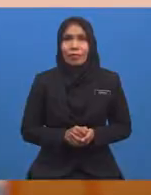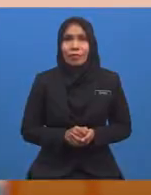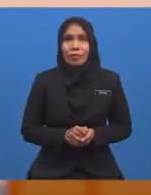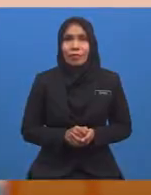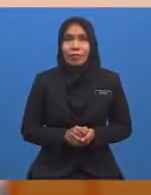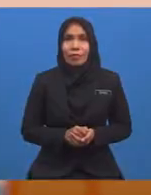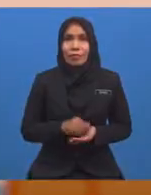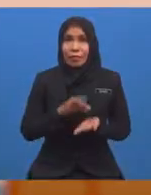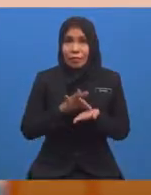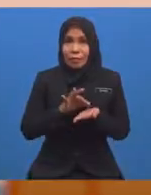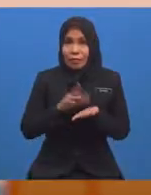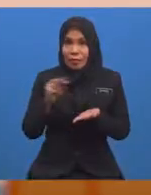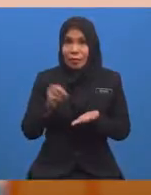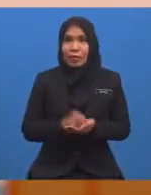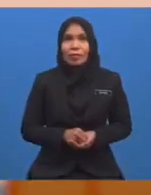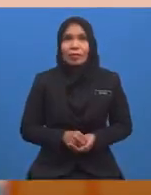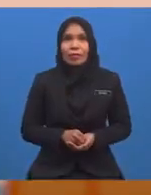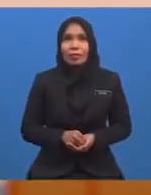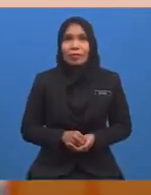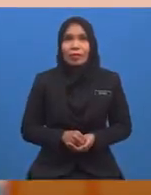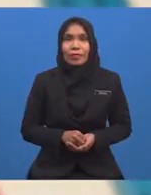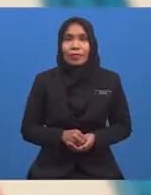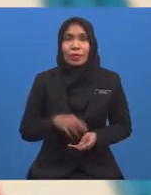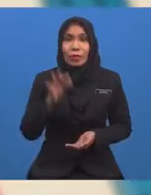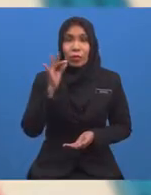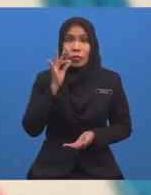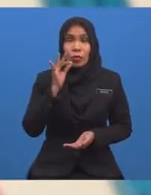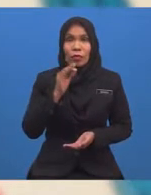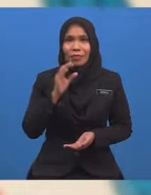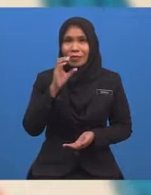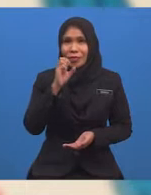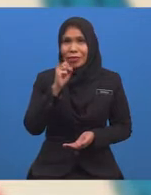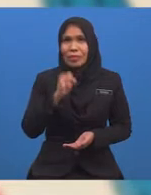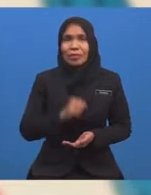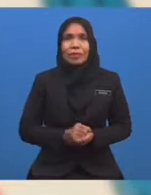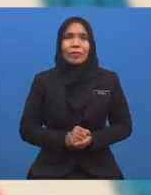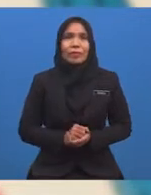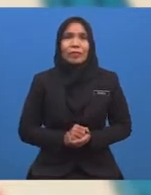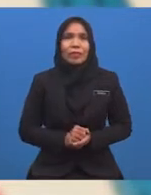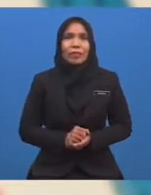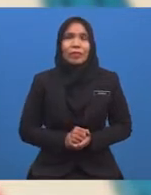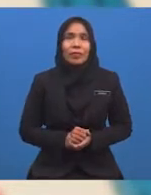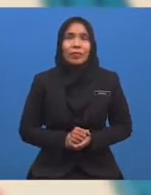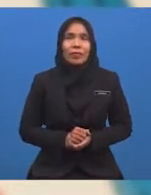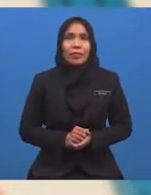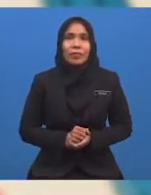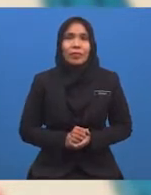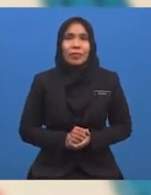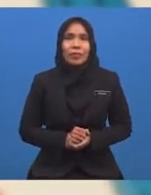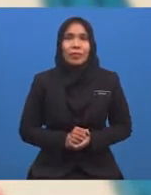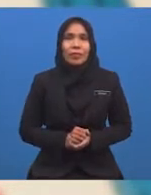sekarang pula cube kira bilangan kanak-kanak yang